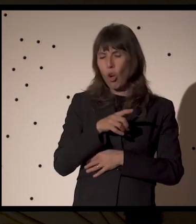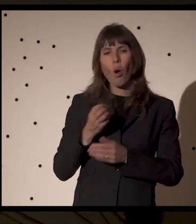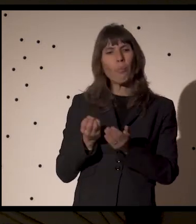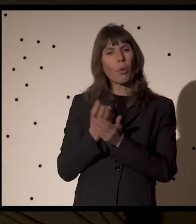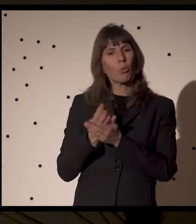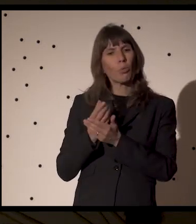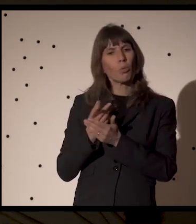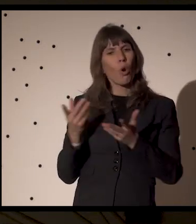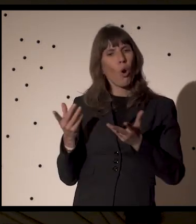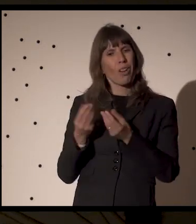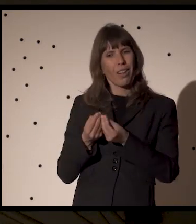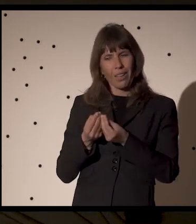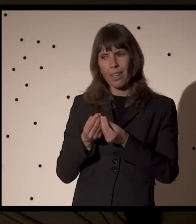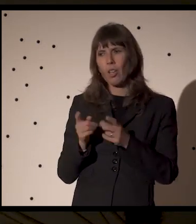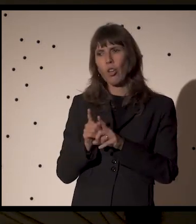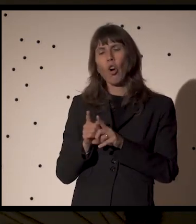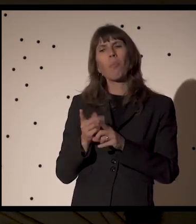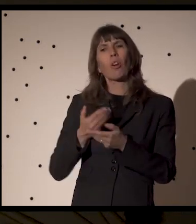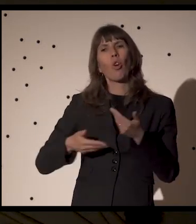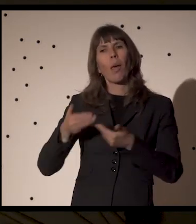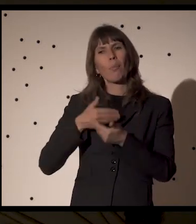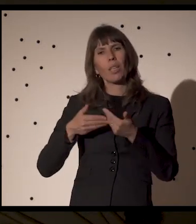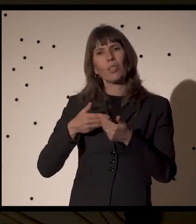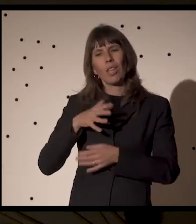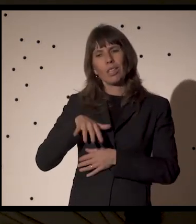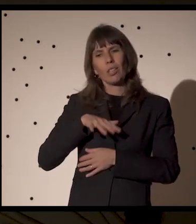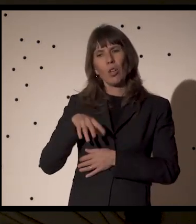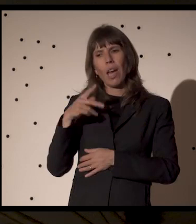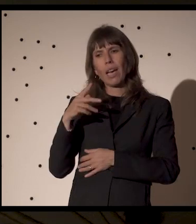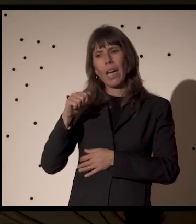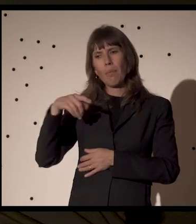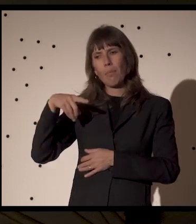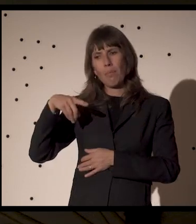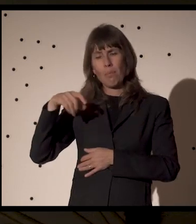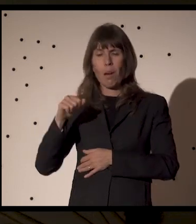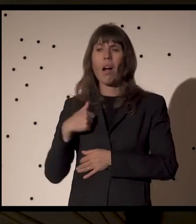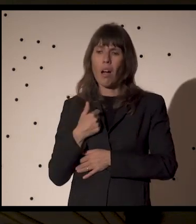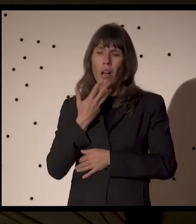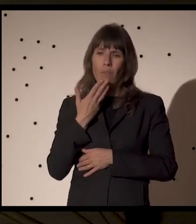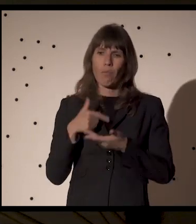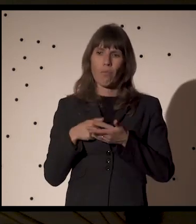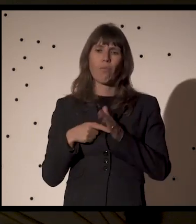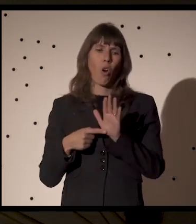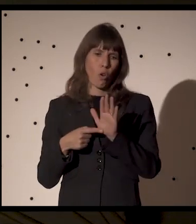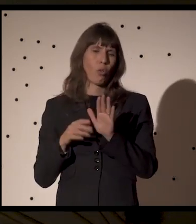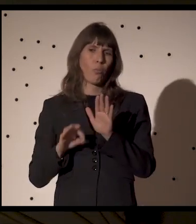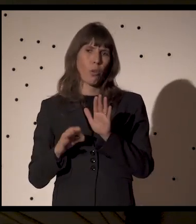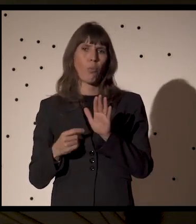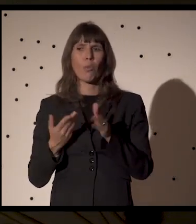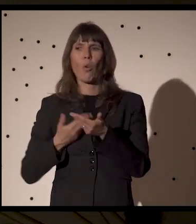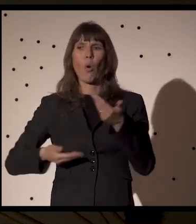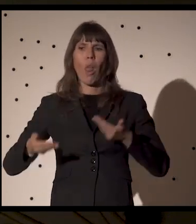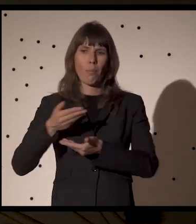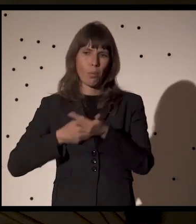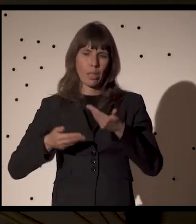in collaborazione con zona K e ci tengo a ricordare questa questa collaborazione preziosa zona capa è inserita anche